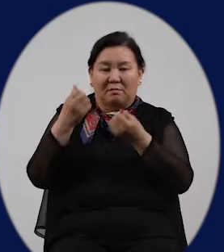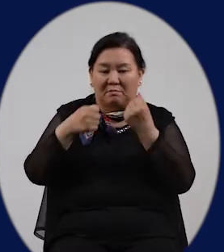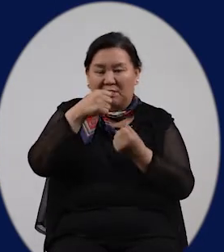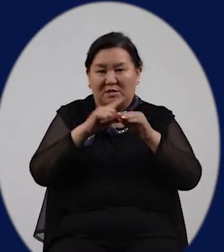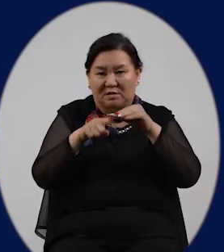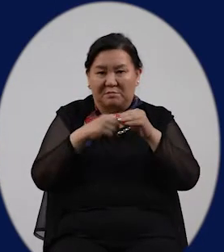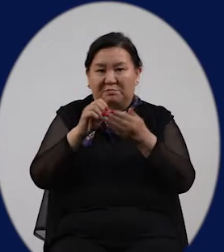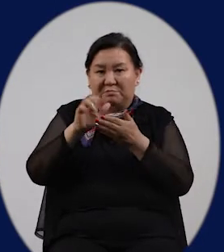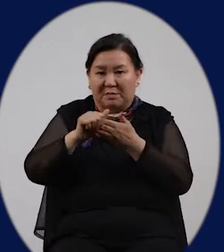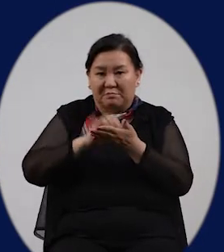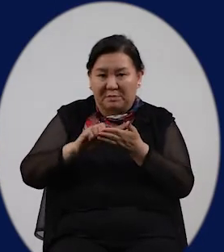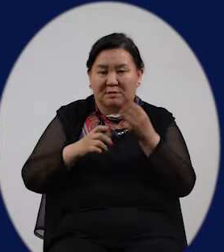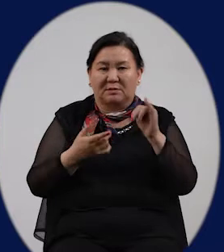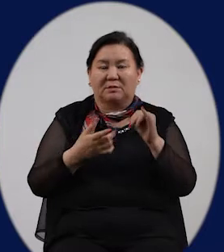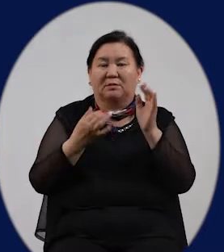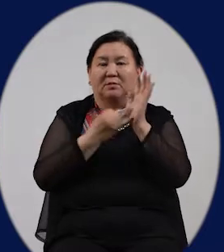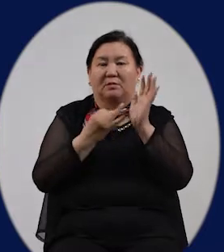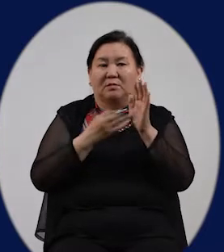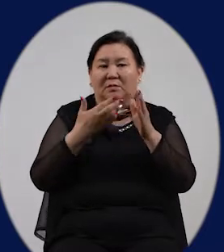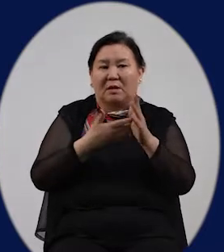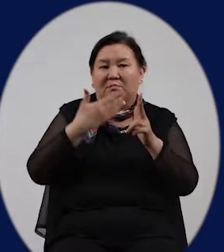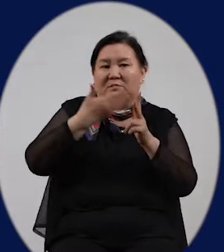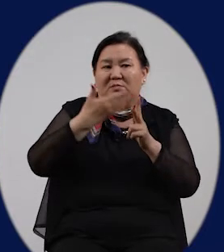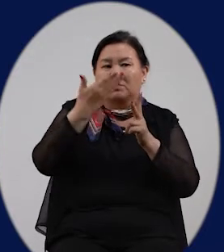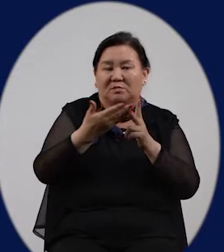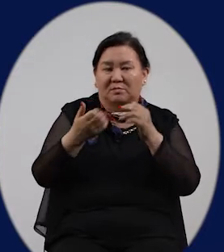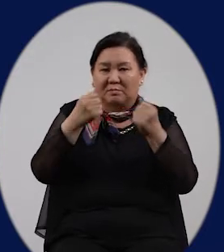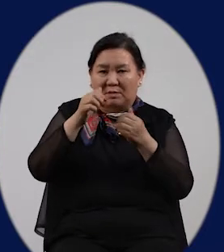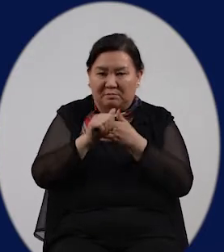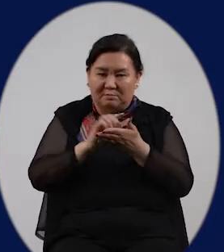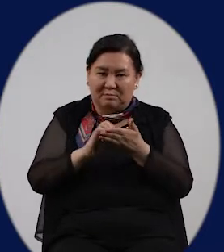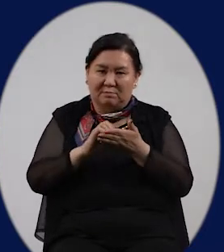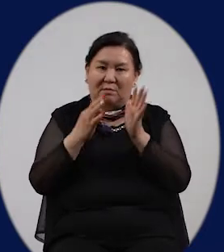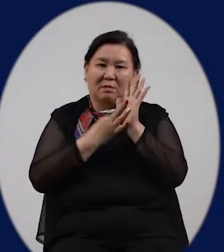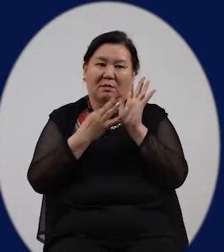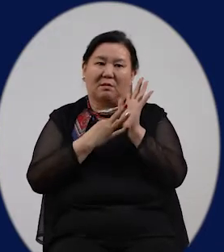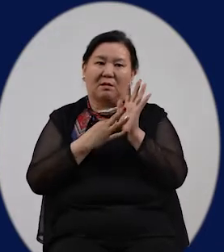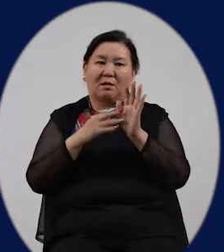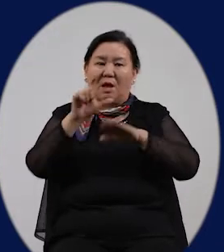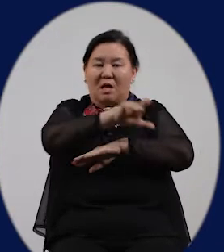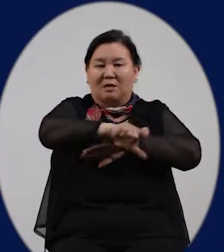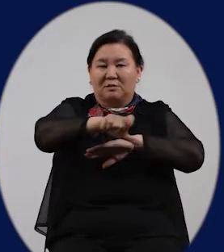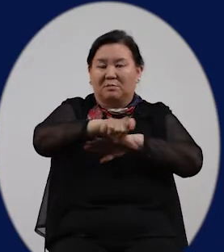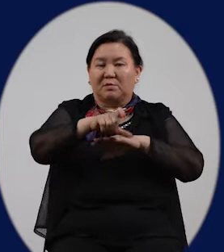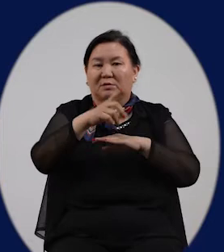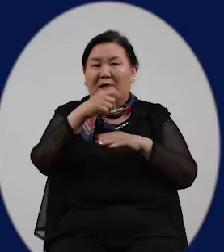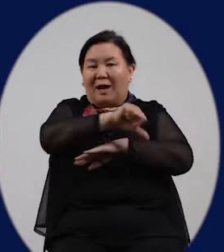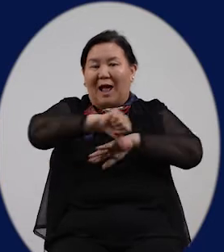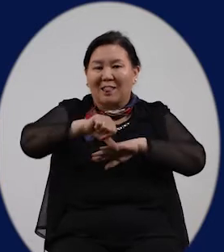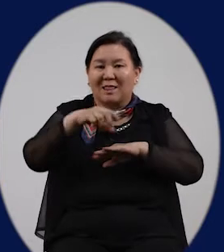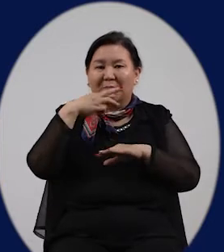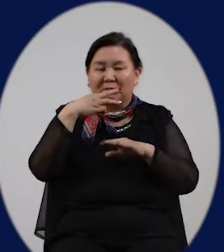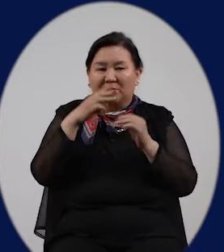бичиг баримт 7. Дамжи өнгөрөх тээврийн бичиг баримт 8. Экспортын гайлын мэдүүлэг